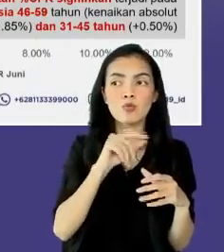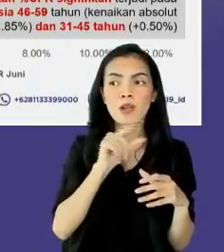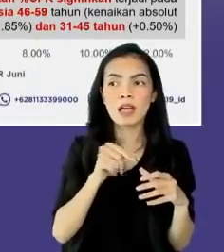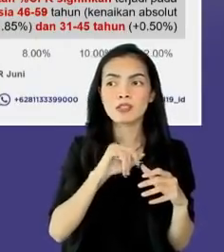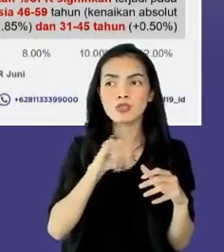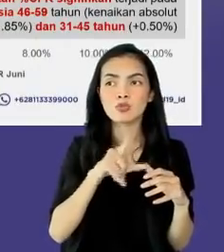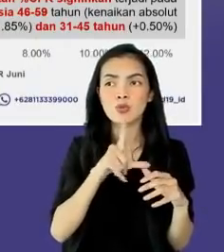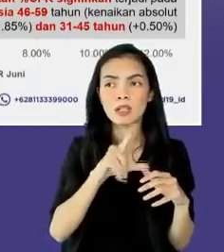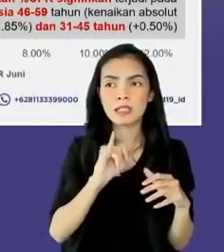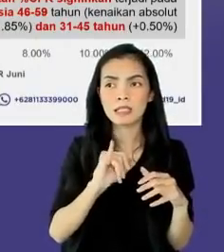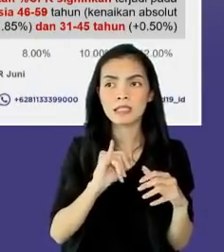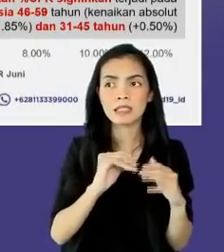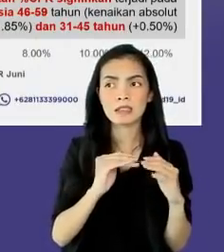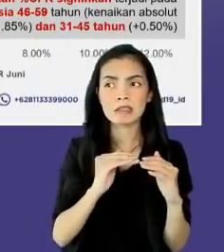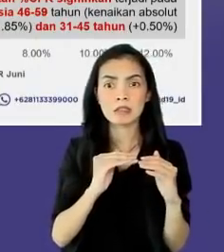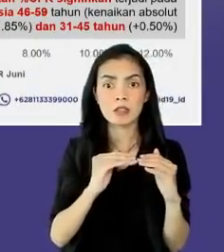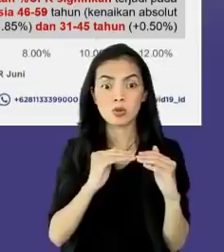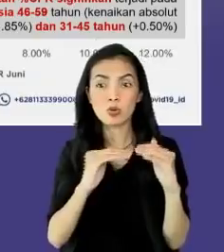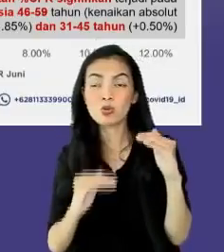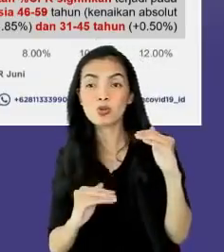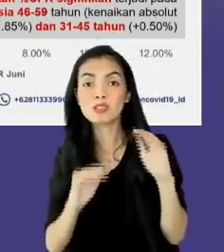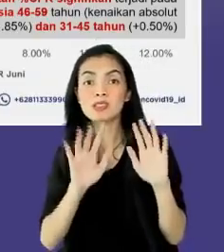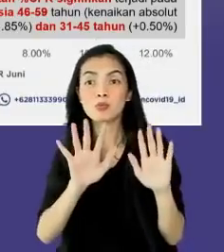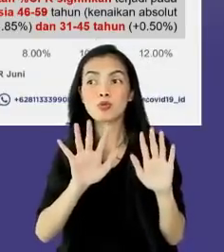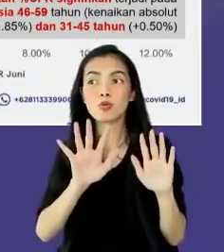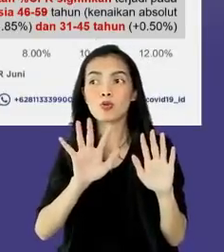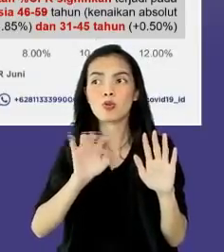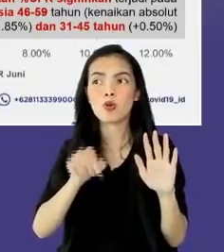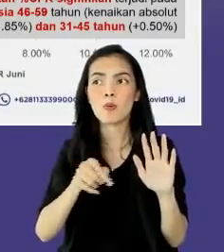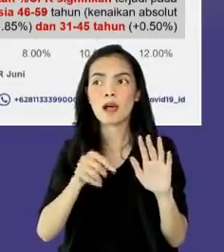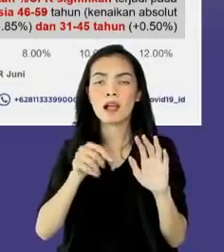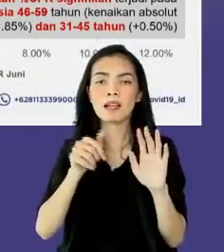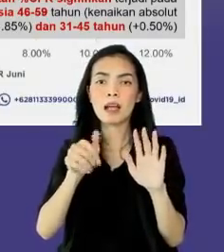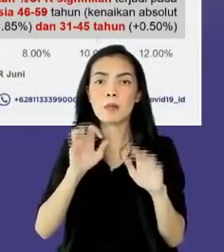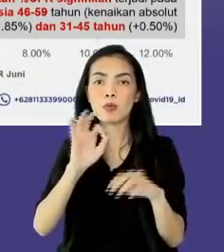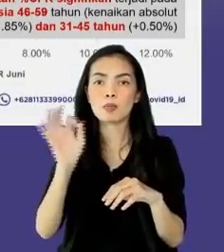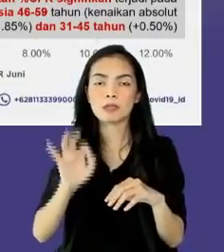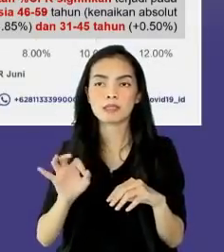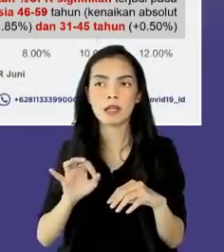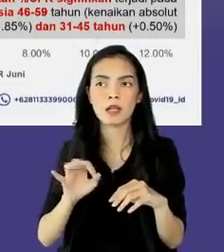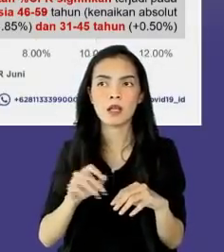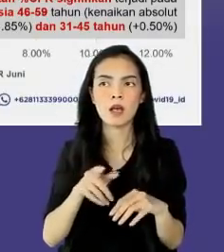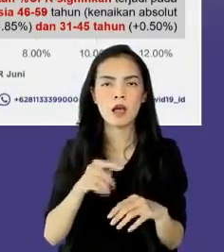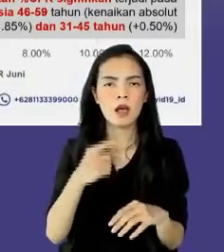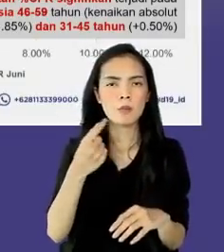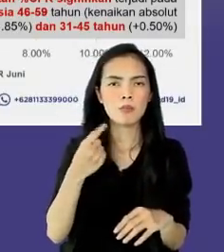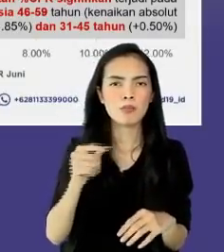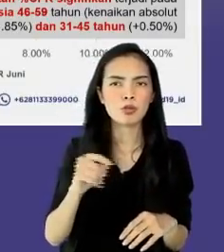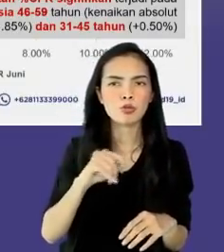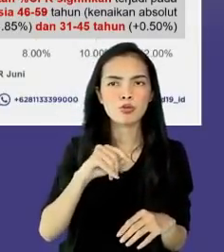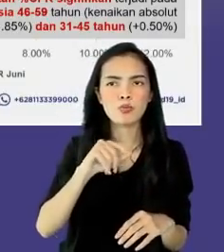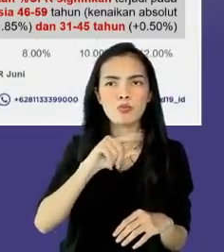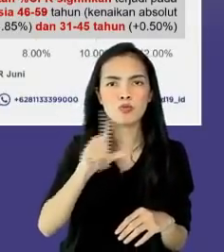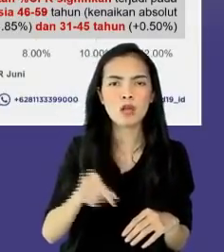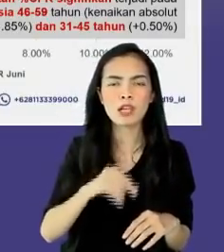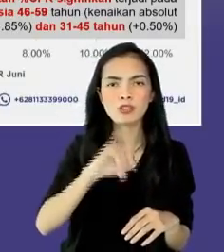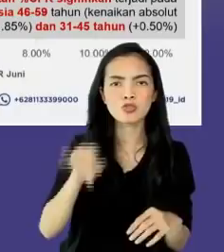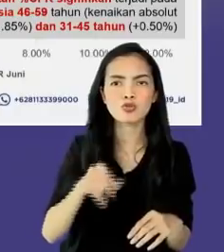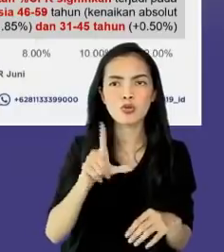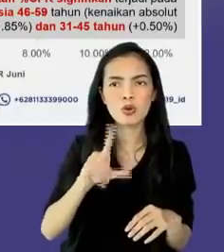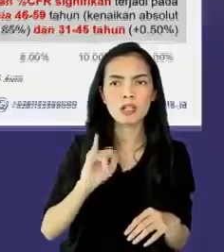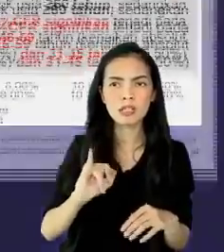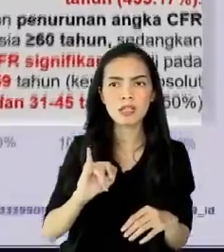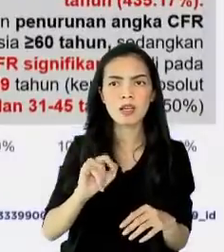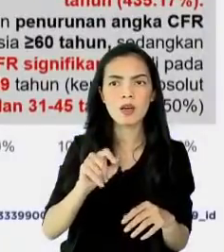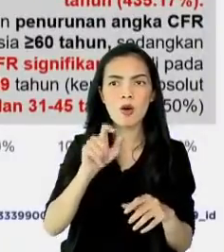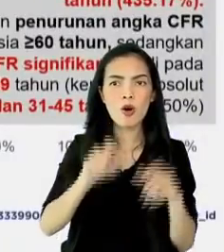Di bulan Juli dia turun malahan 10,60%. Berarti benar, justru di bulan Juli case fatality rate untuk